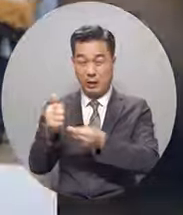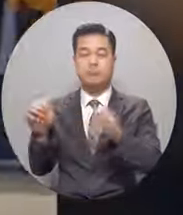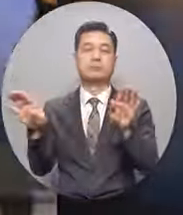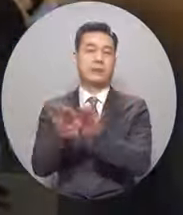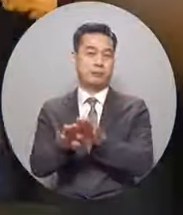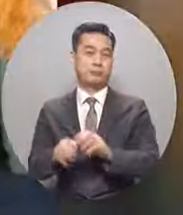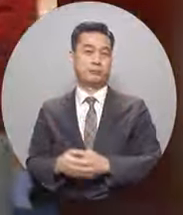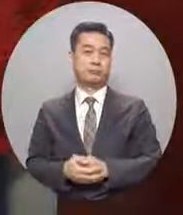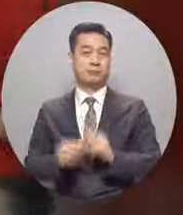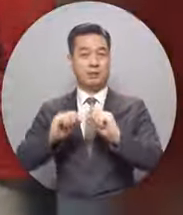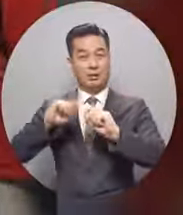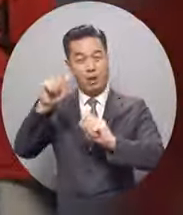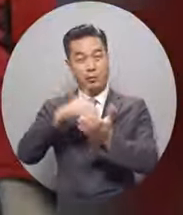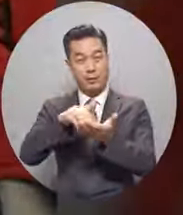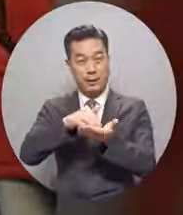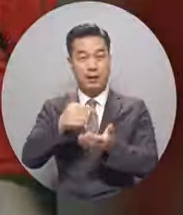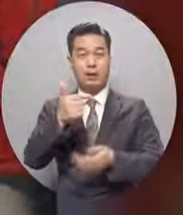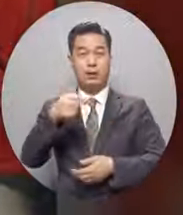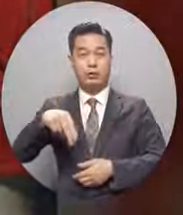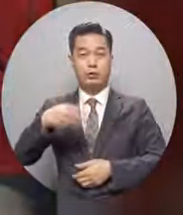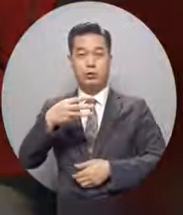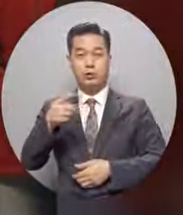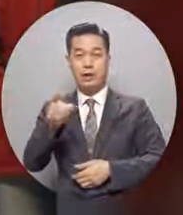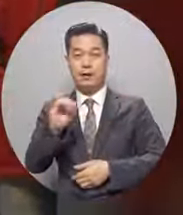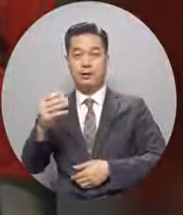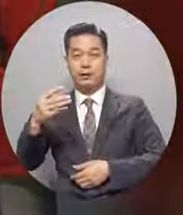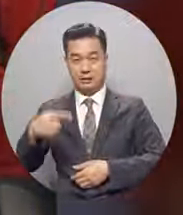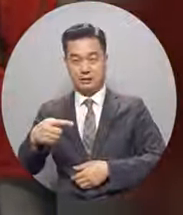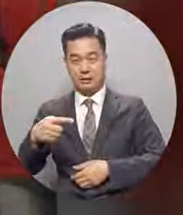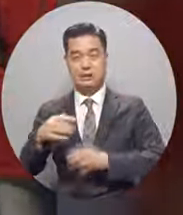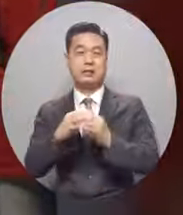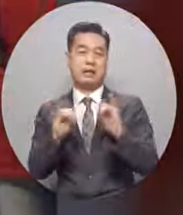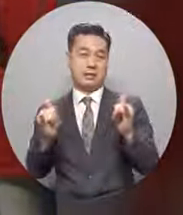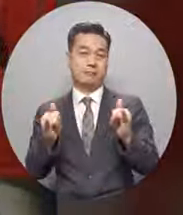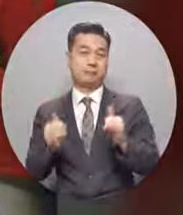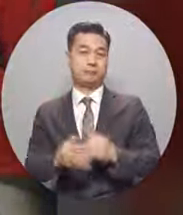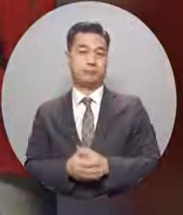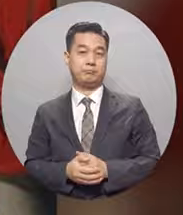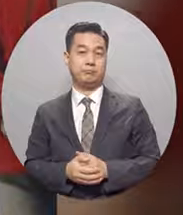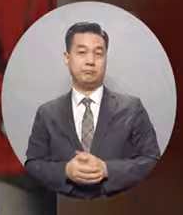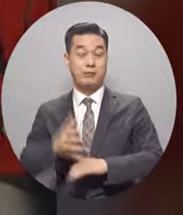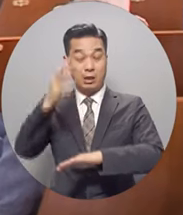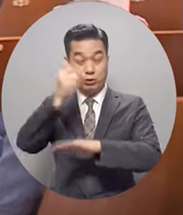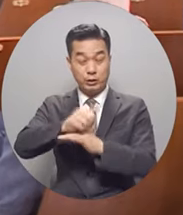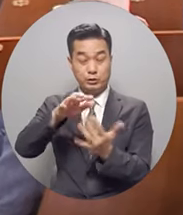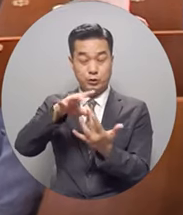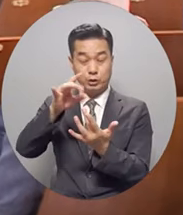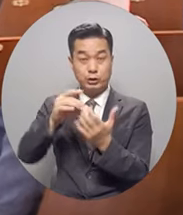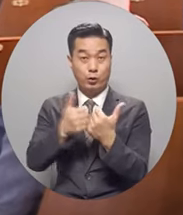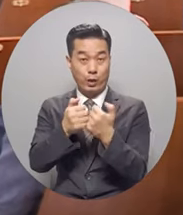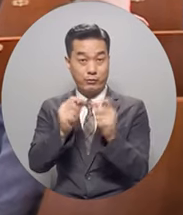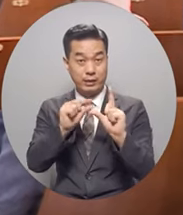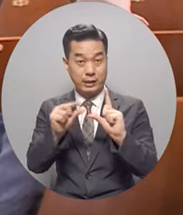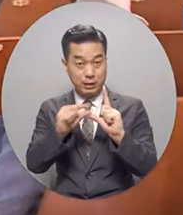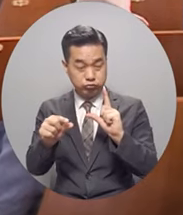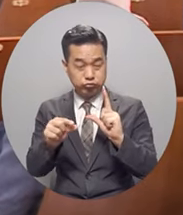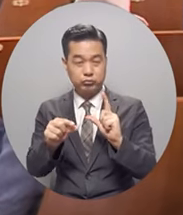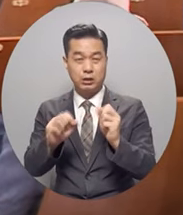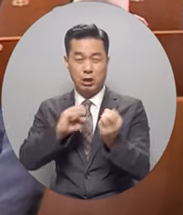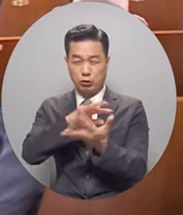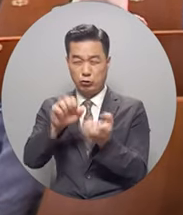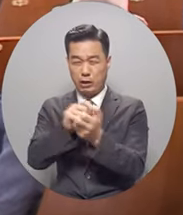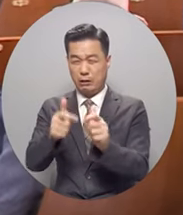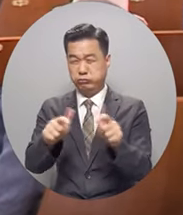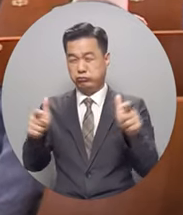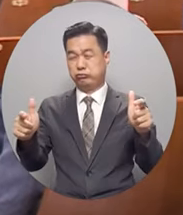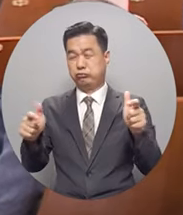참석하지못했습니다.그들중상당수는 신우파인사들이었다. MBC의조사에따르면,일부 위원들은 최종회의에서선정